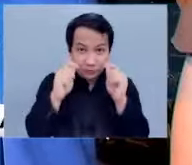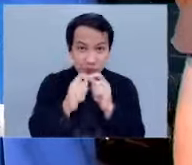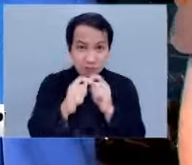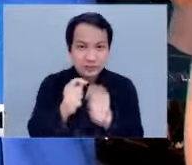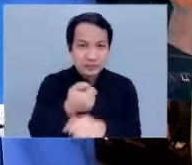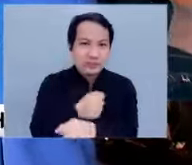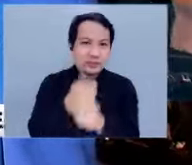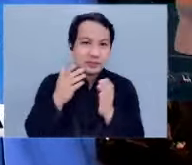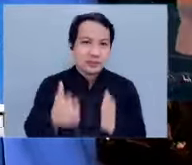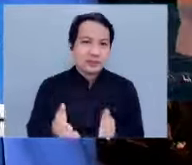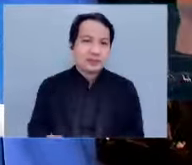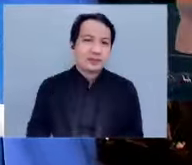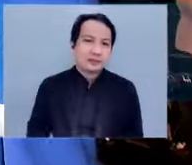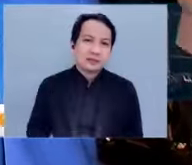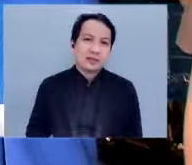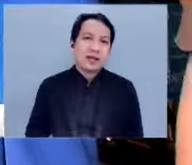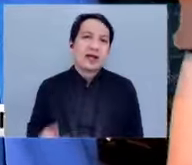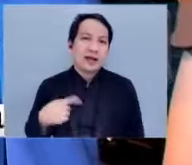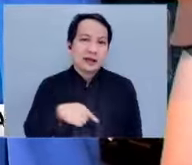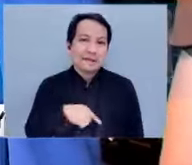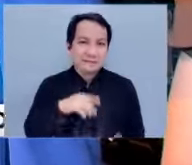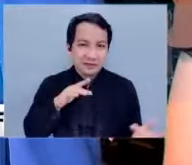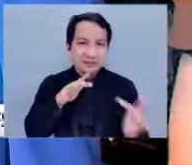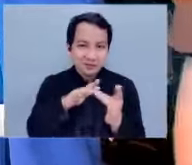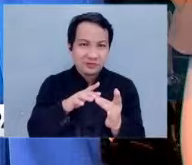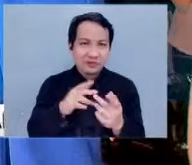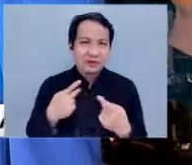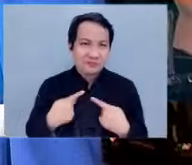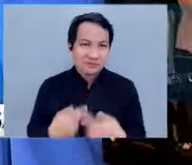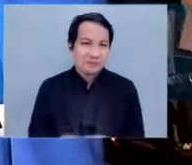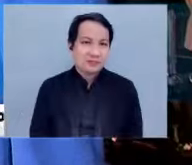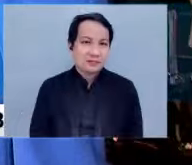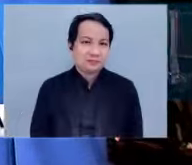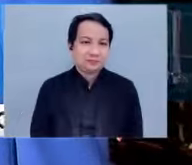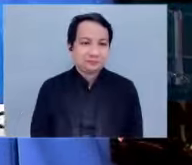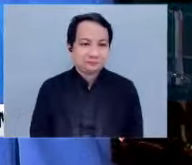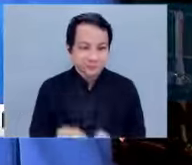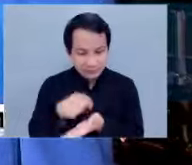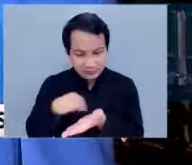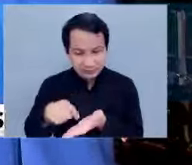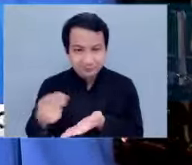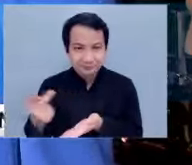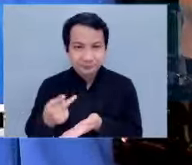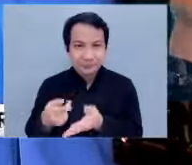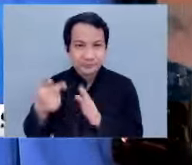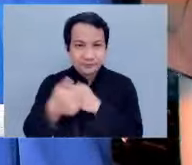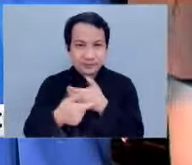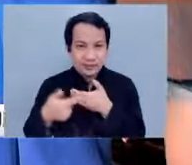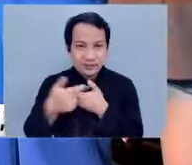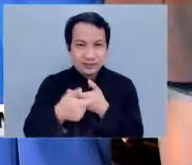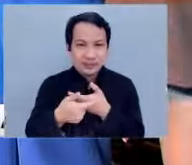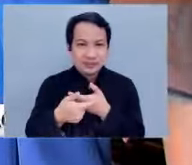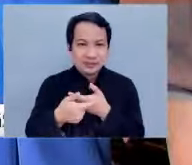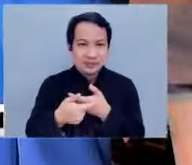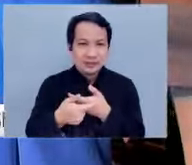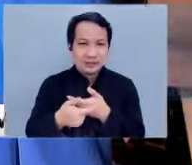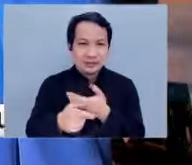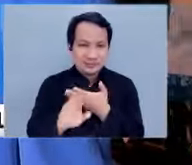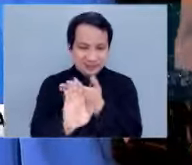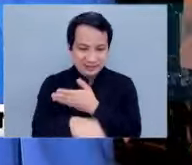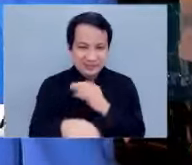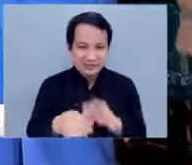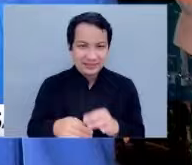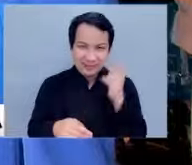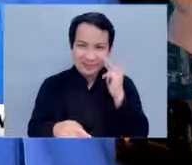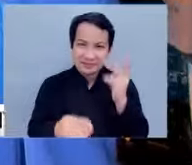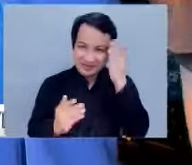I'm going to go to the BGs. Connection na wala yung iba, di ba? Kung sumulat kayo ng kanta, kayo yung dalawa. Okay, i-google daw nila yan. Tapos mamaya, pagbalik nila, I'm sure kilala